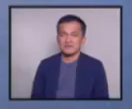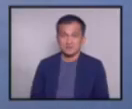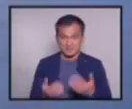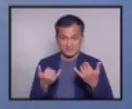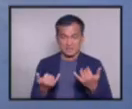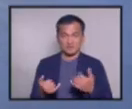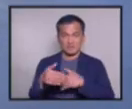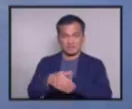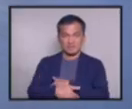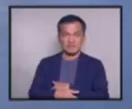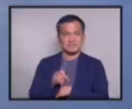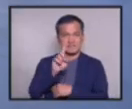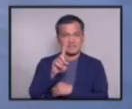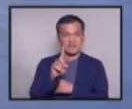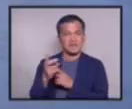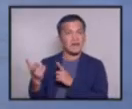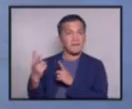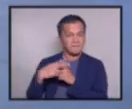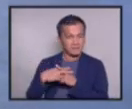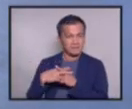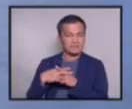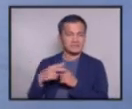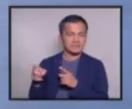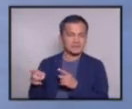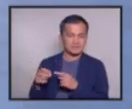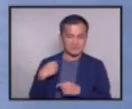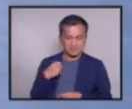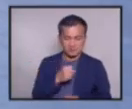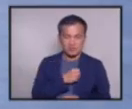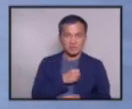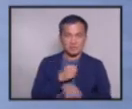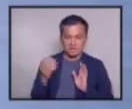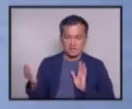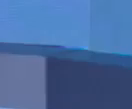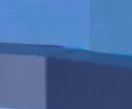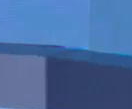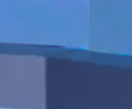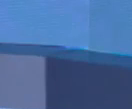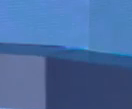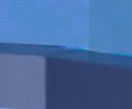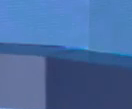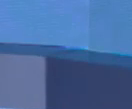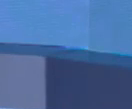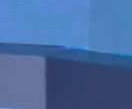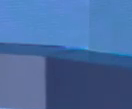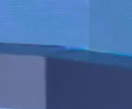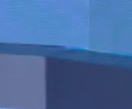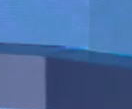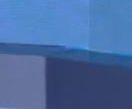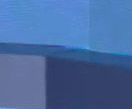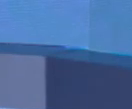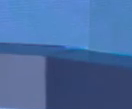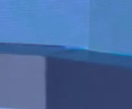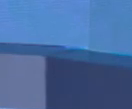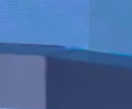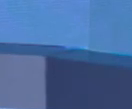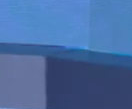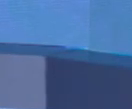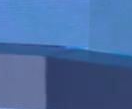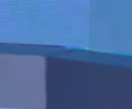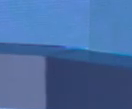Ngayong gabi, isang aplikante sa pagkasenador ang haharap sa matinding job interview. Ako po si